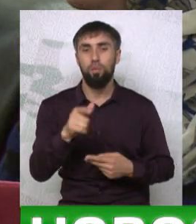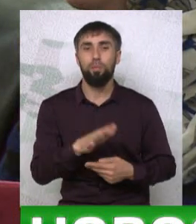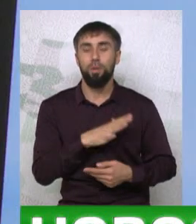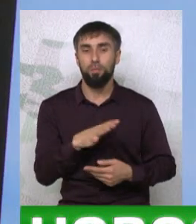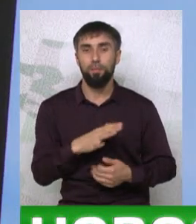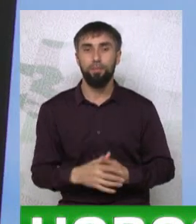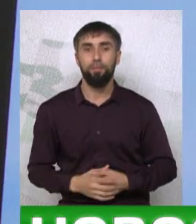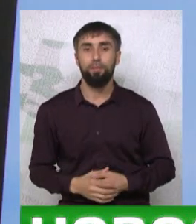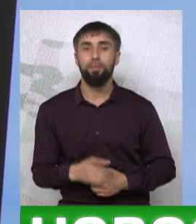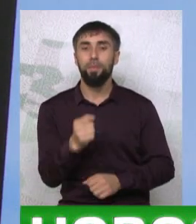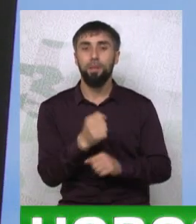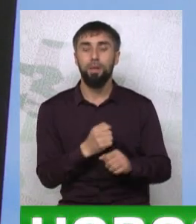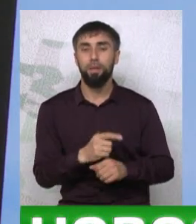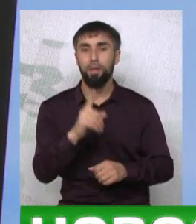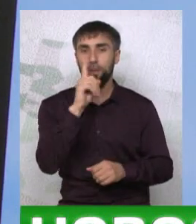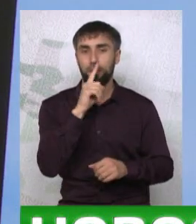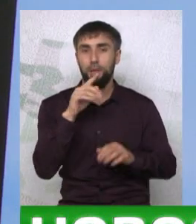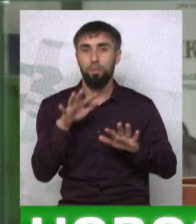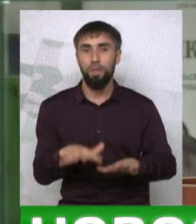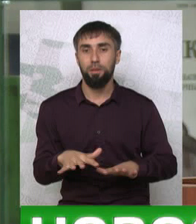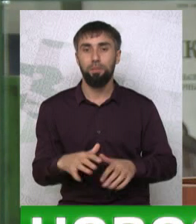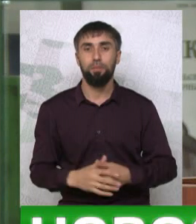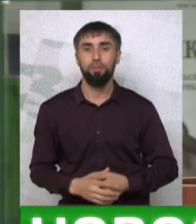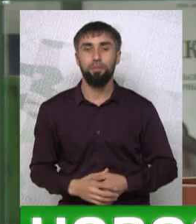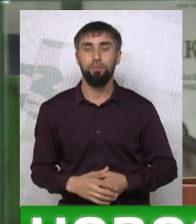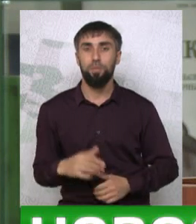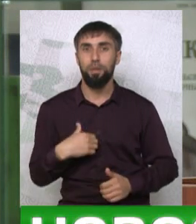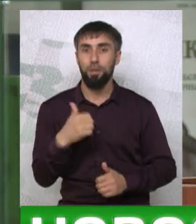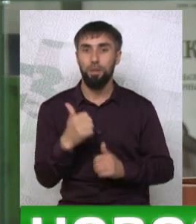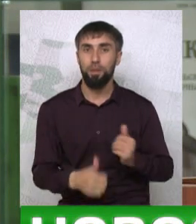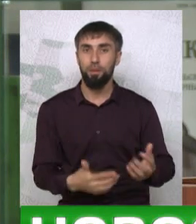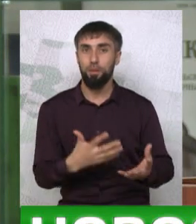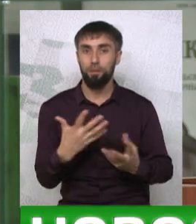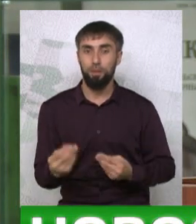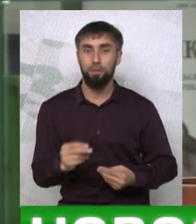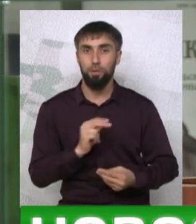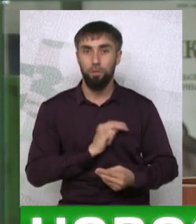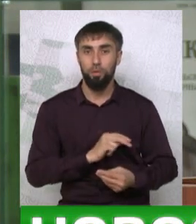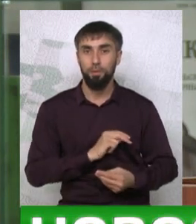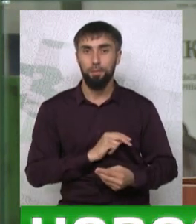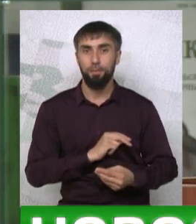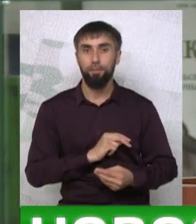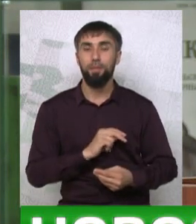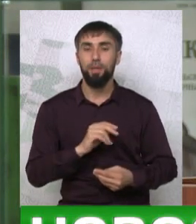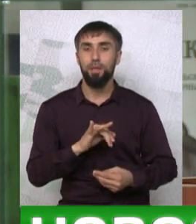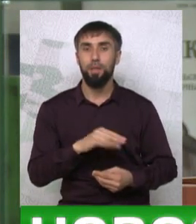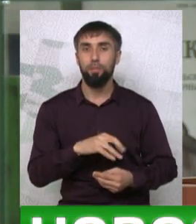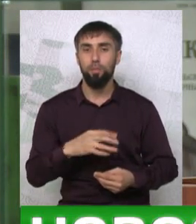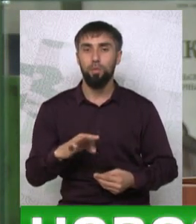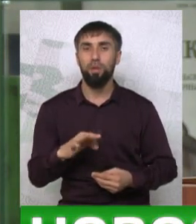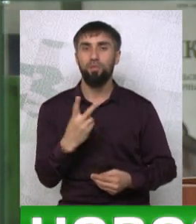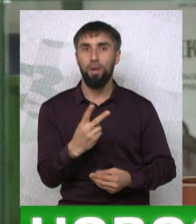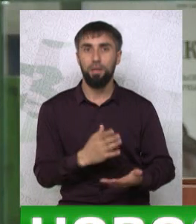экспонаты посвящены разработкам нефтяных месторождений. Мы каждый день работаем вот именно в этих